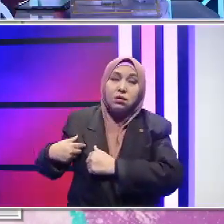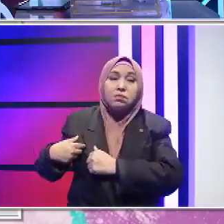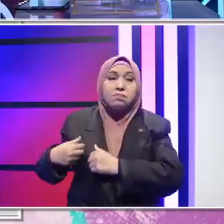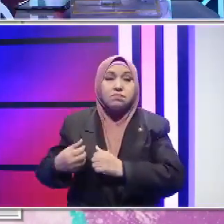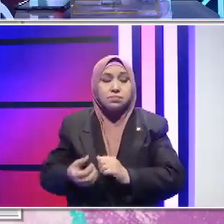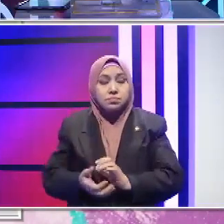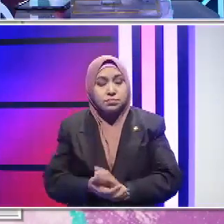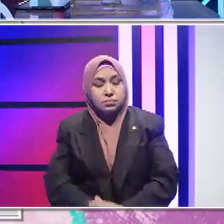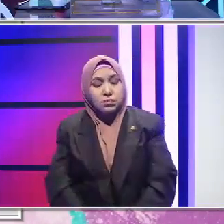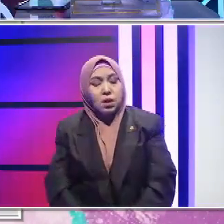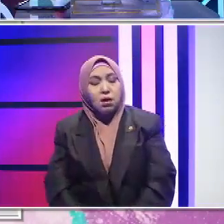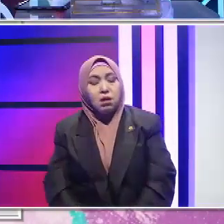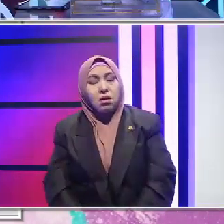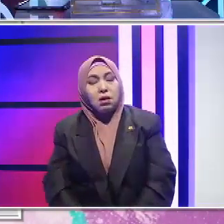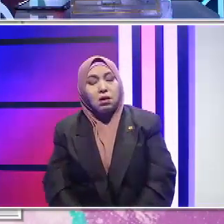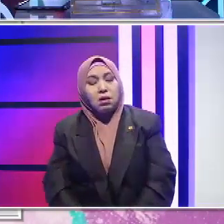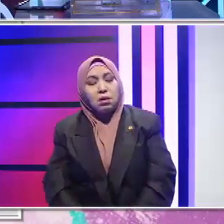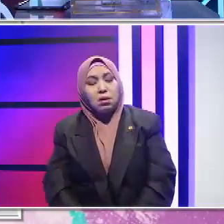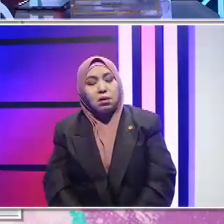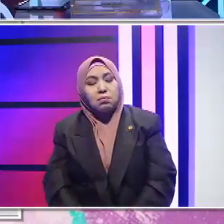يوعون